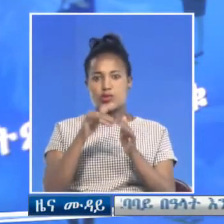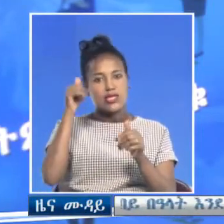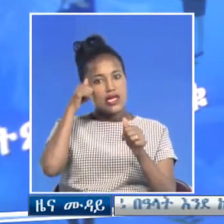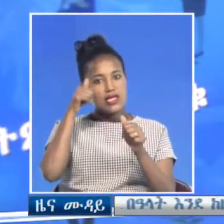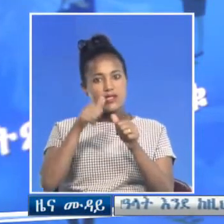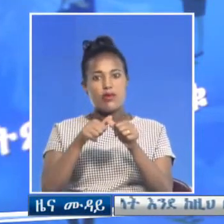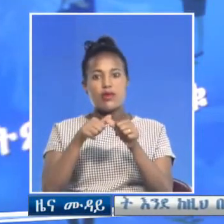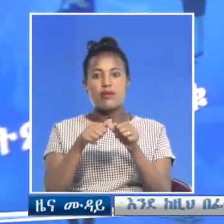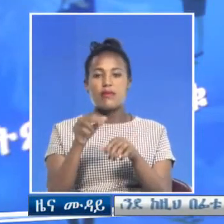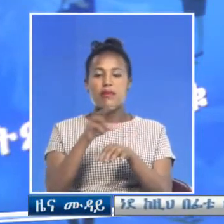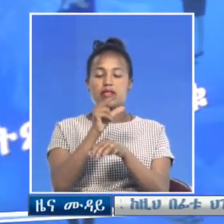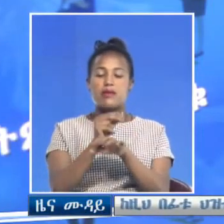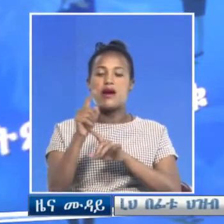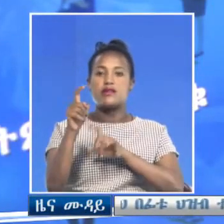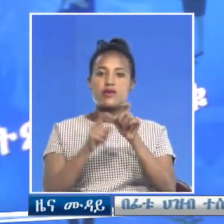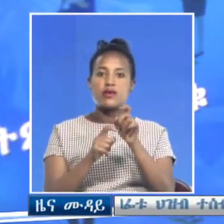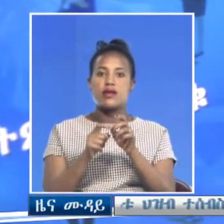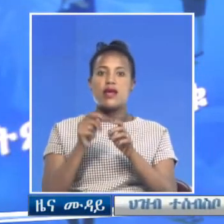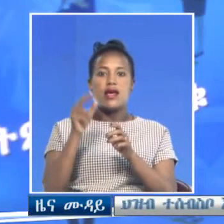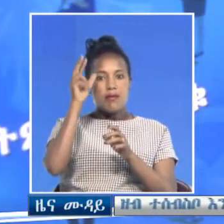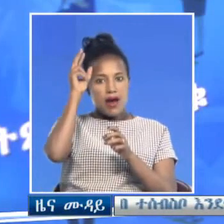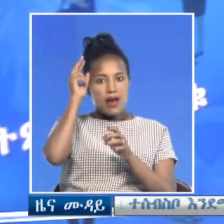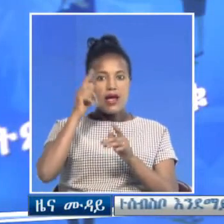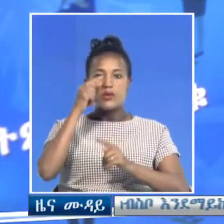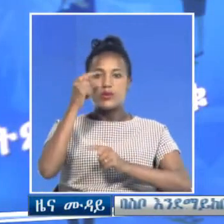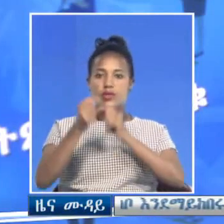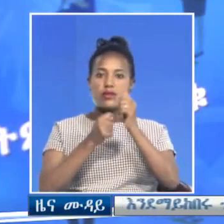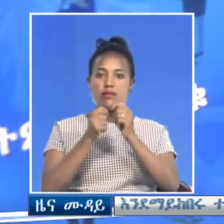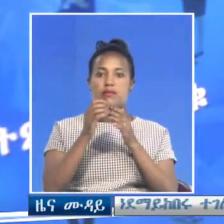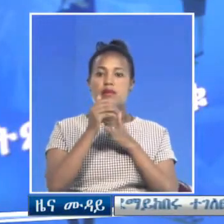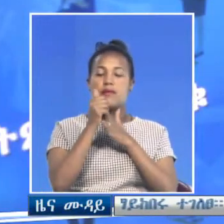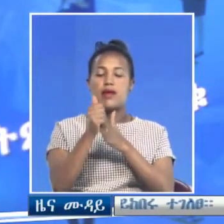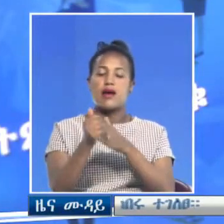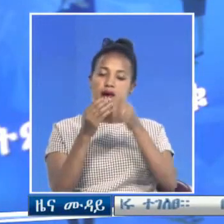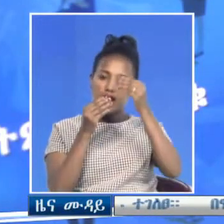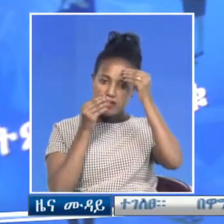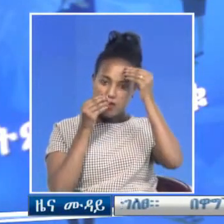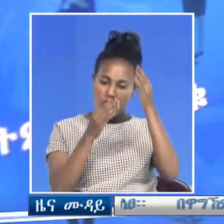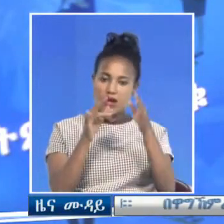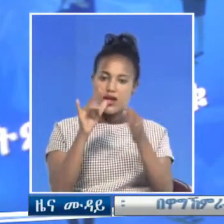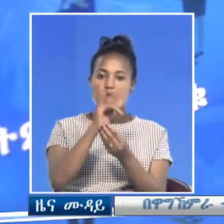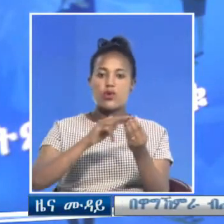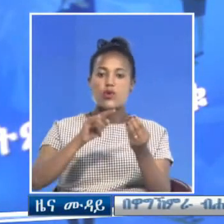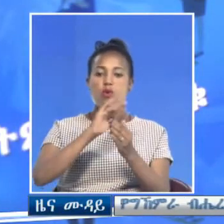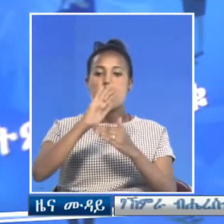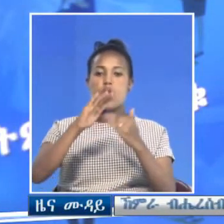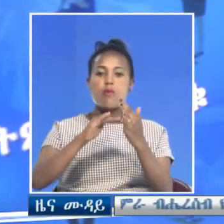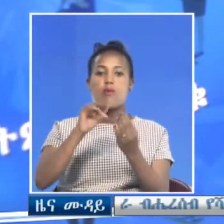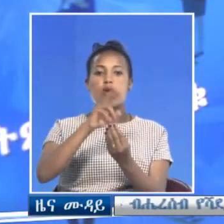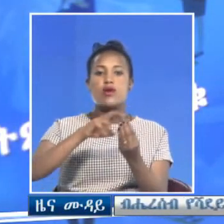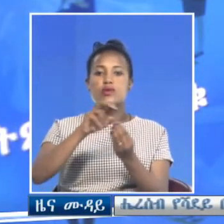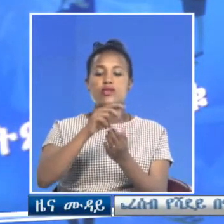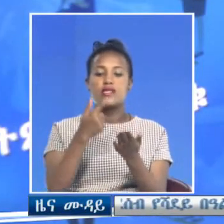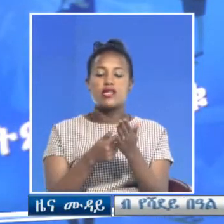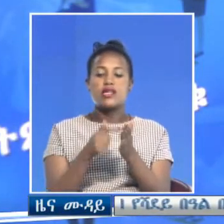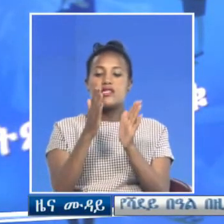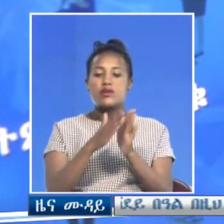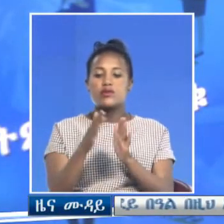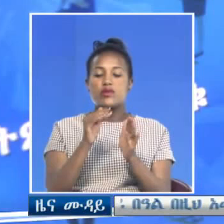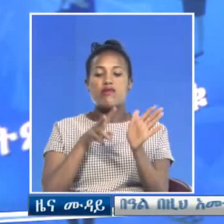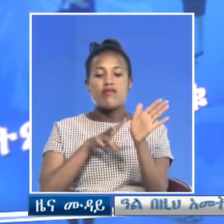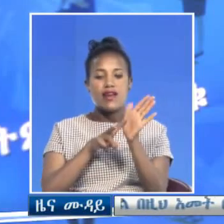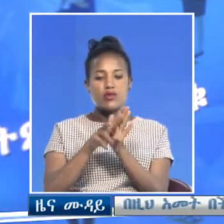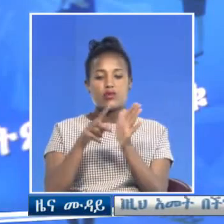ታስቦ እንደሚውል የበረሰብ አስተዳደሩ የባህልና ቱሪዝም መምሪያ አስታወቀ። የዞኑ ሁሉም ወረዳዎች እነዚህን ዝግጅቶች